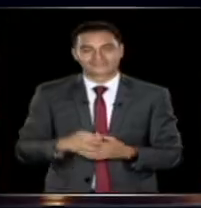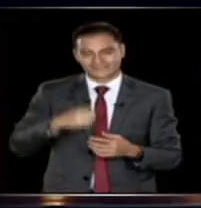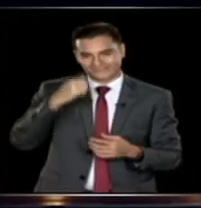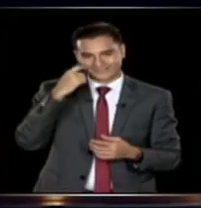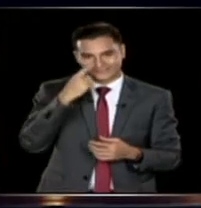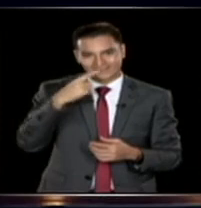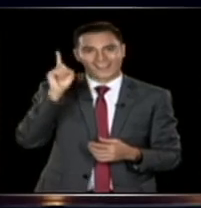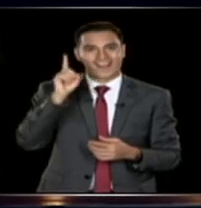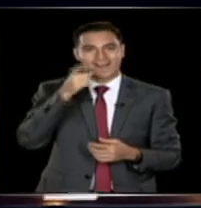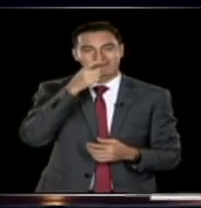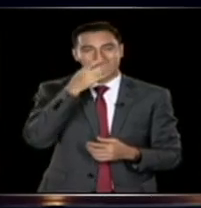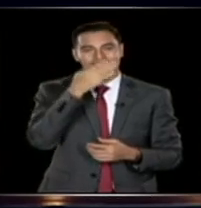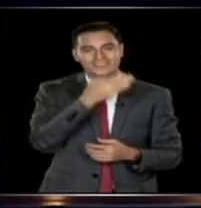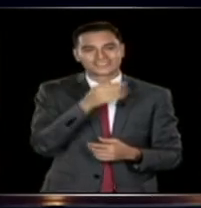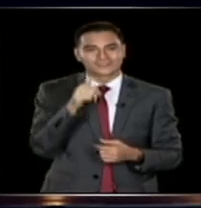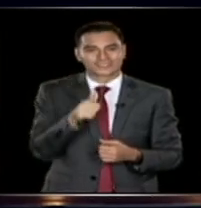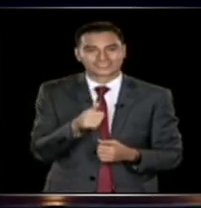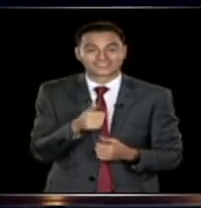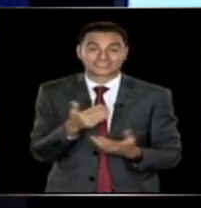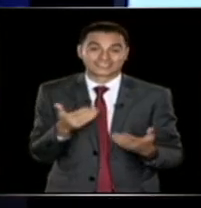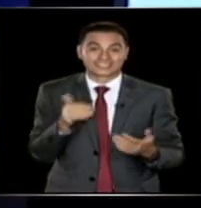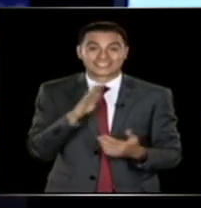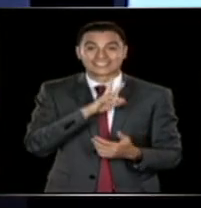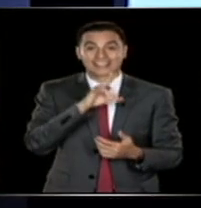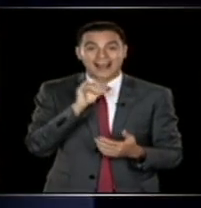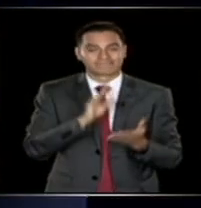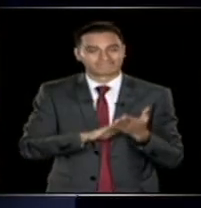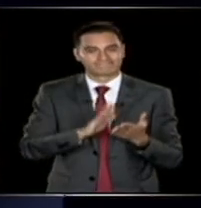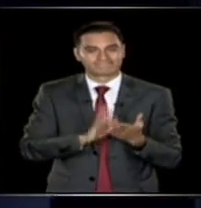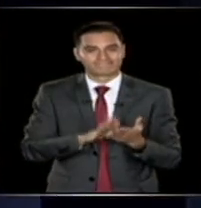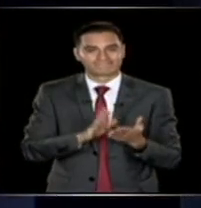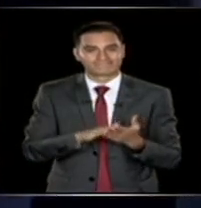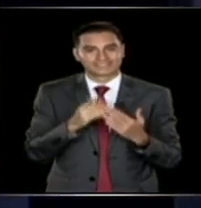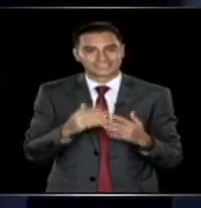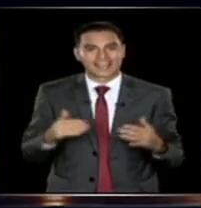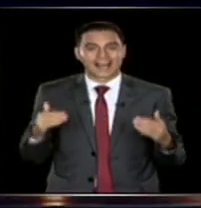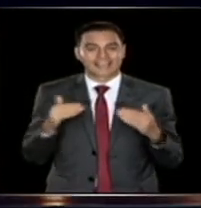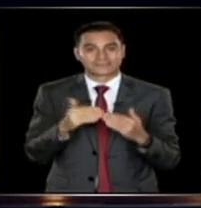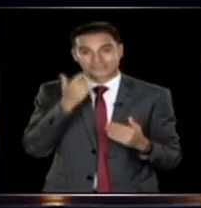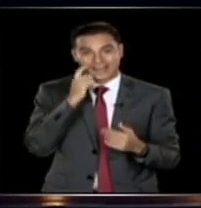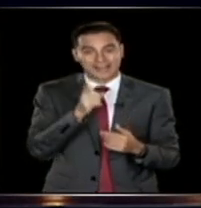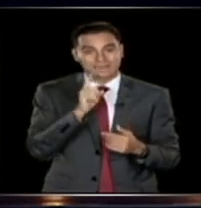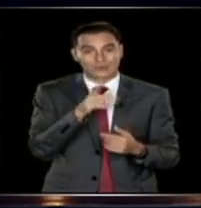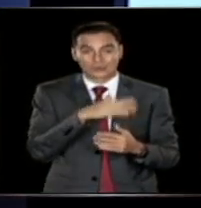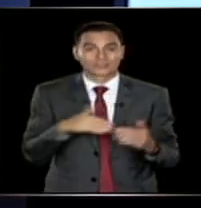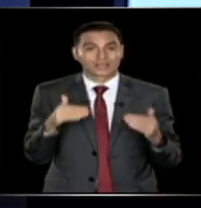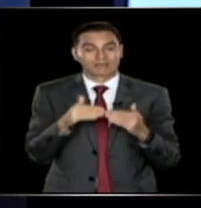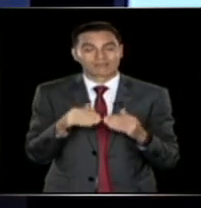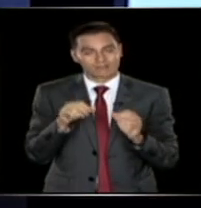البرازيل هي الإجابة الصحيحة. إسلام برافو عليك، لسه ما عارفين حاجة. انتوا